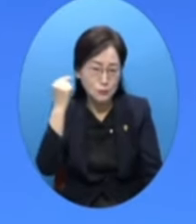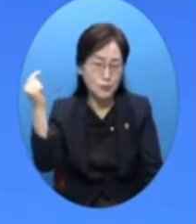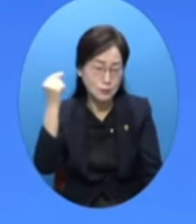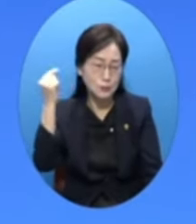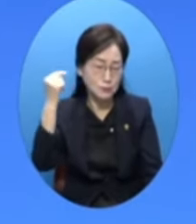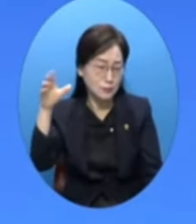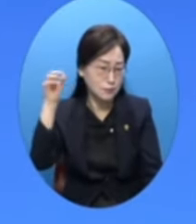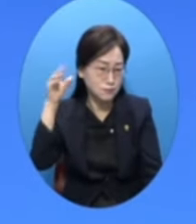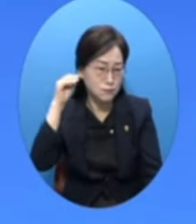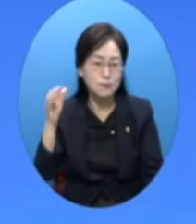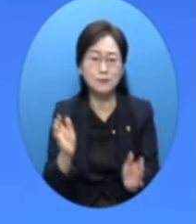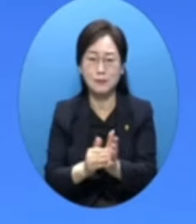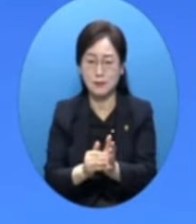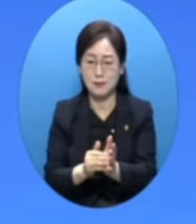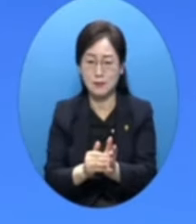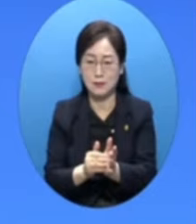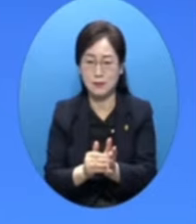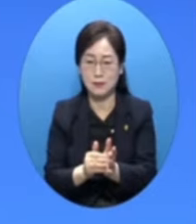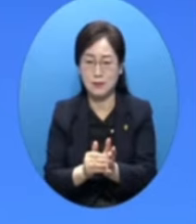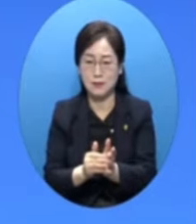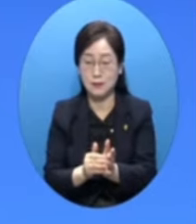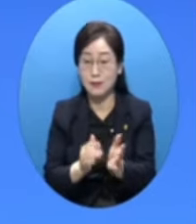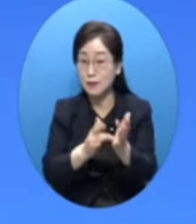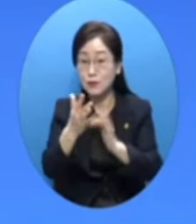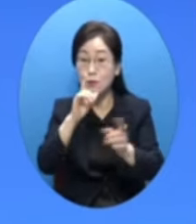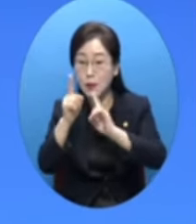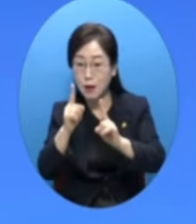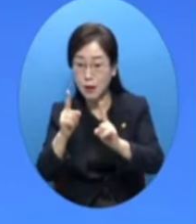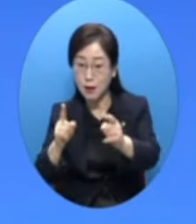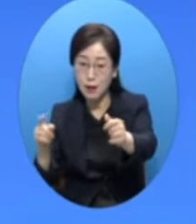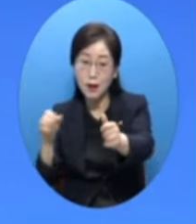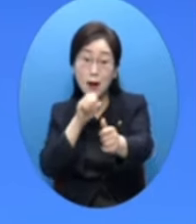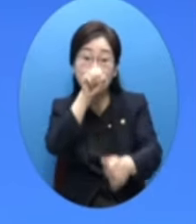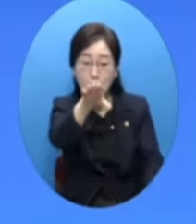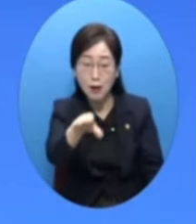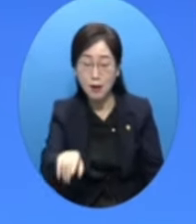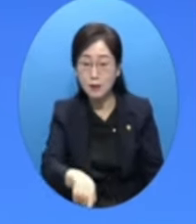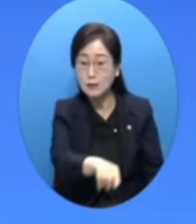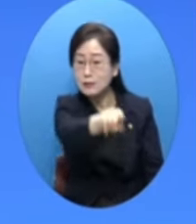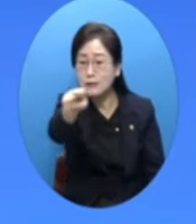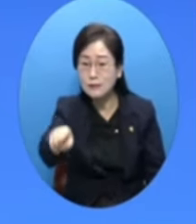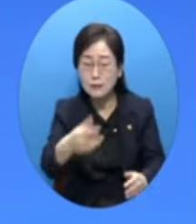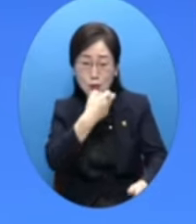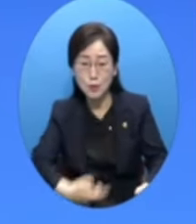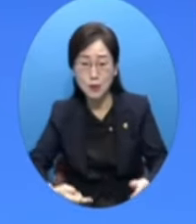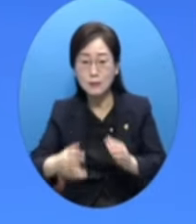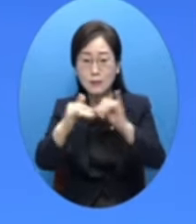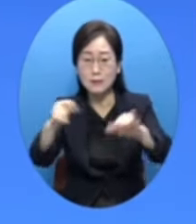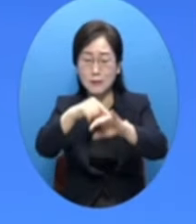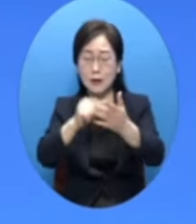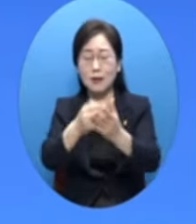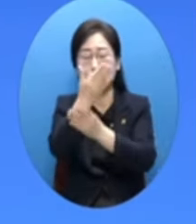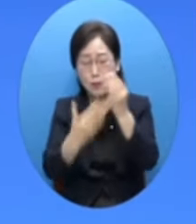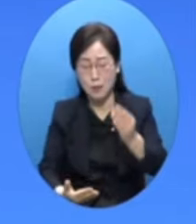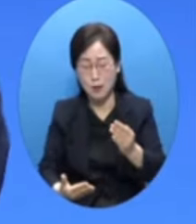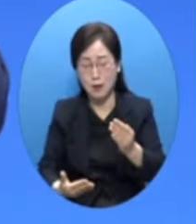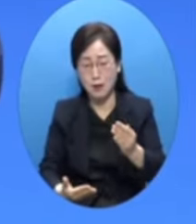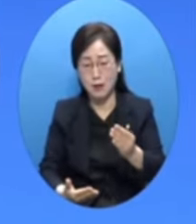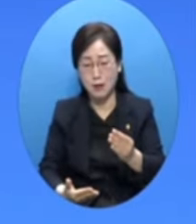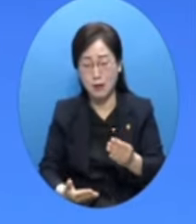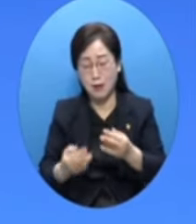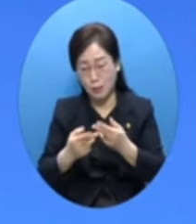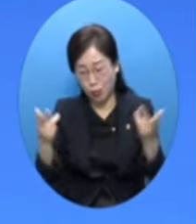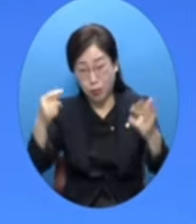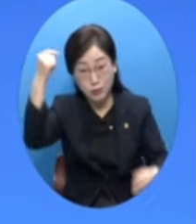들었습니다. 그 예수님 말씀하시는데 그들이 얼마나 절망이 깊었든지 빈배 인생이 되니까